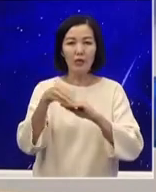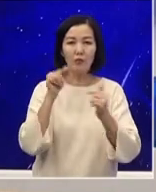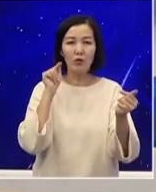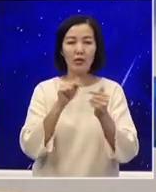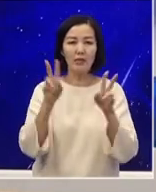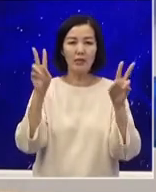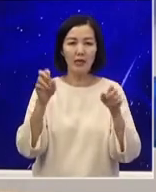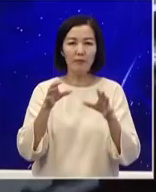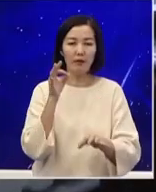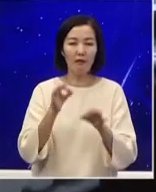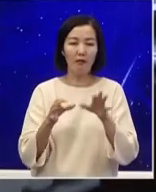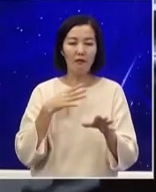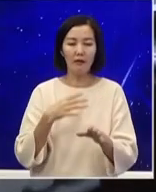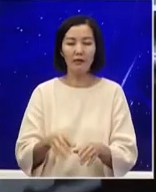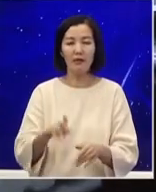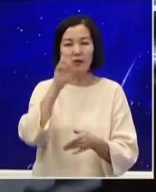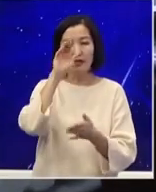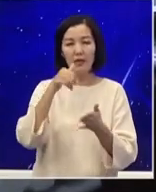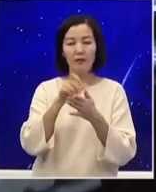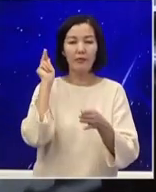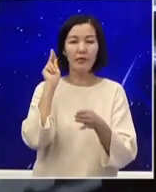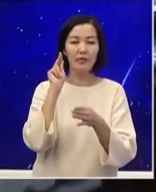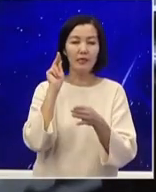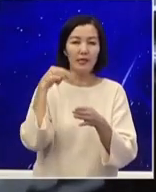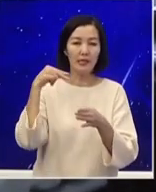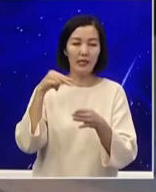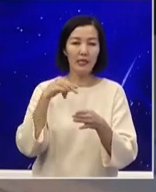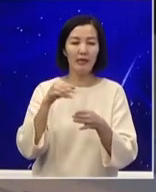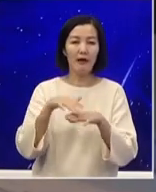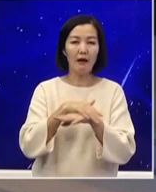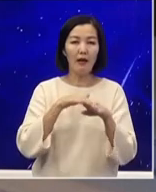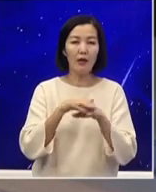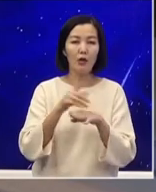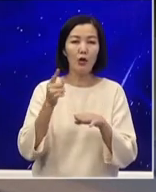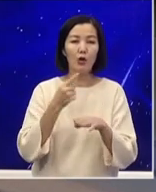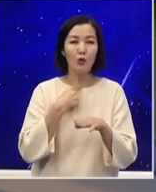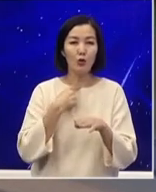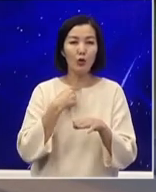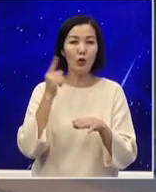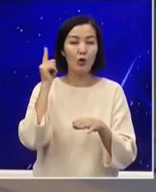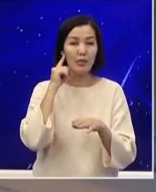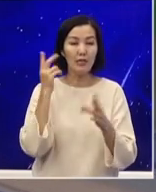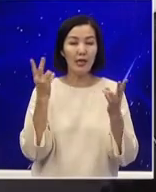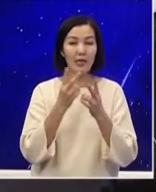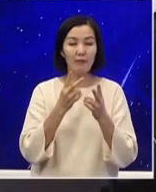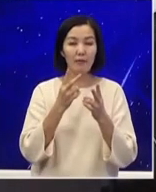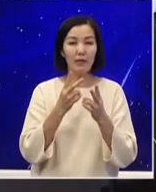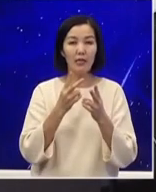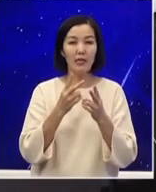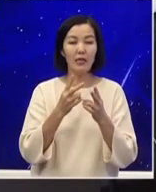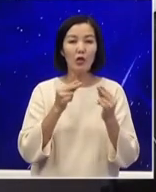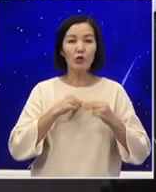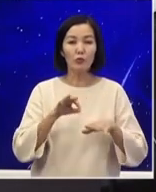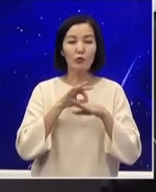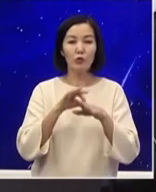талқыланды. Ел президентінің халық үніне құлақ асатын мемлекет тұжырымдамасы облыс аумағында қарқынды жүзеге асып жатыр.